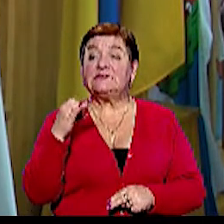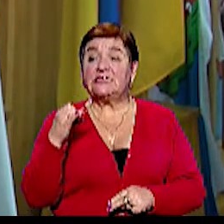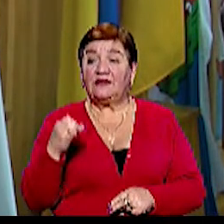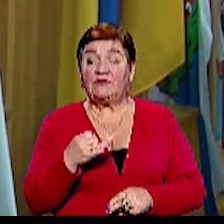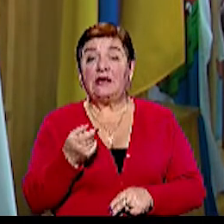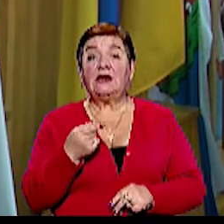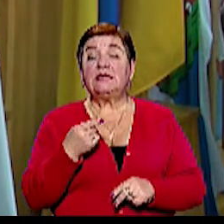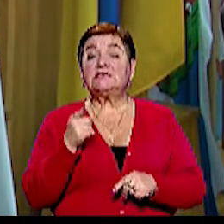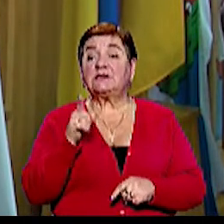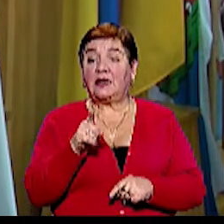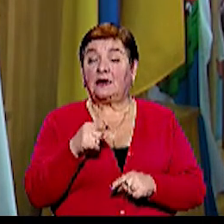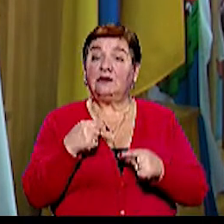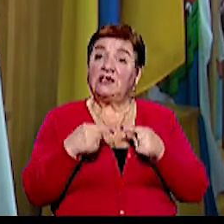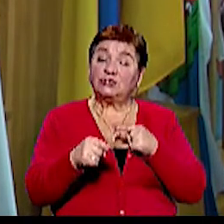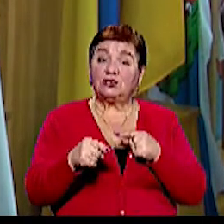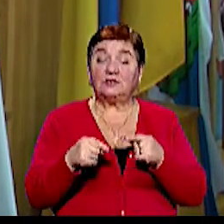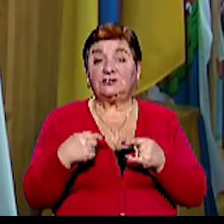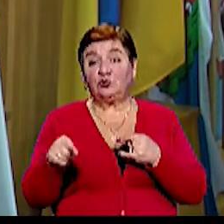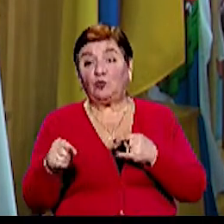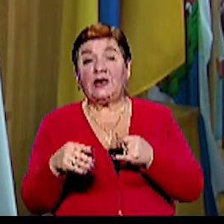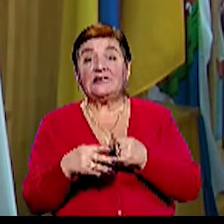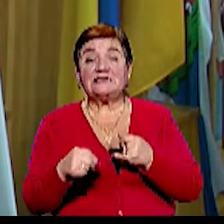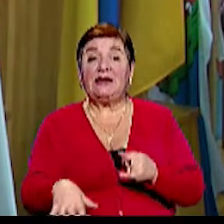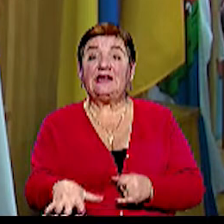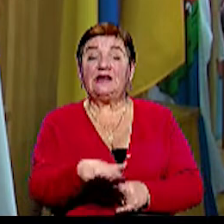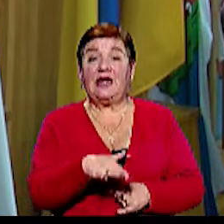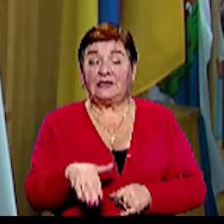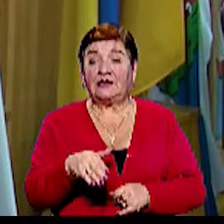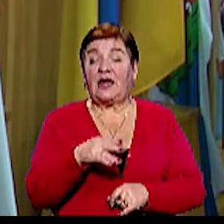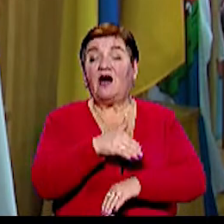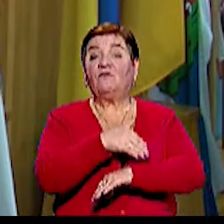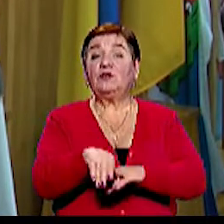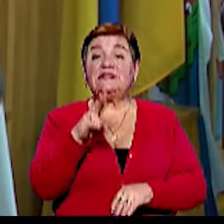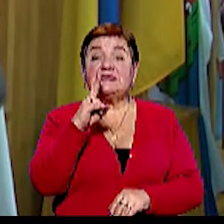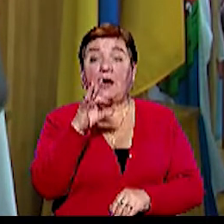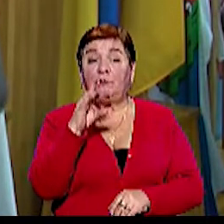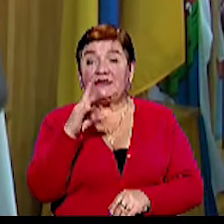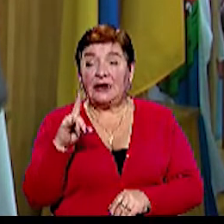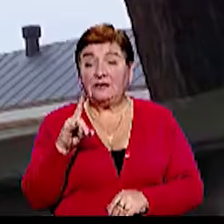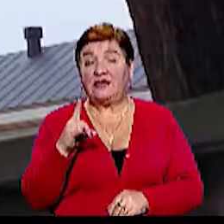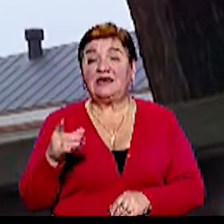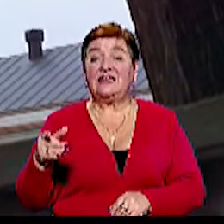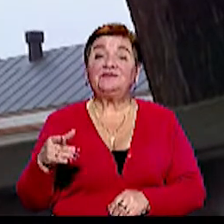з приводу виділення тих чи інших земельних ділянок на території вулиці Капітульної і Замкові Сходи.